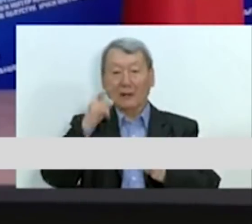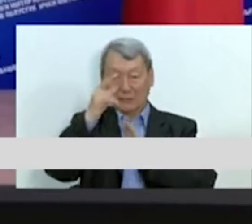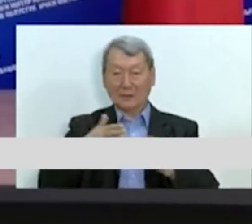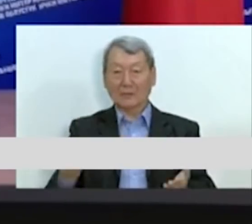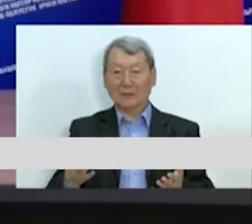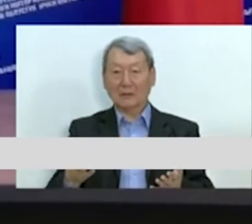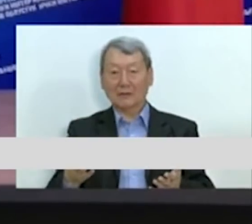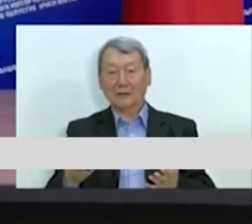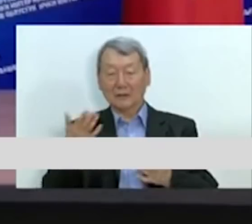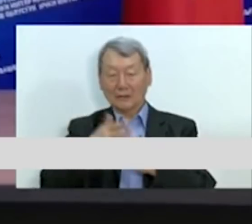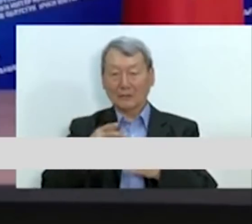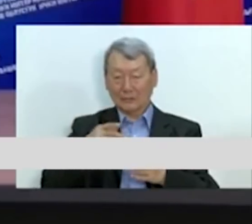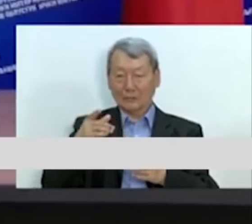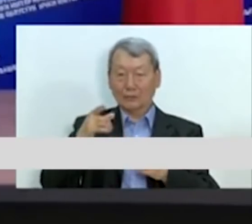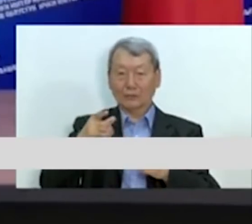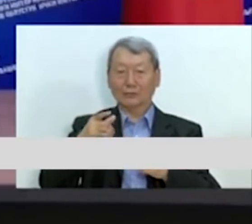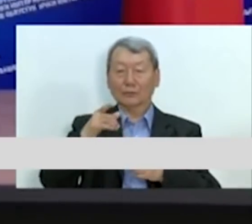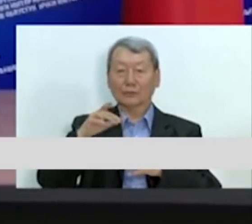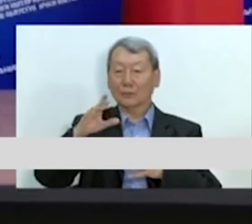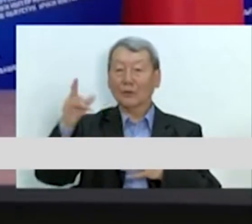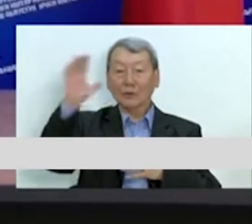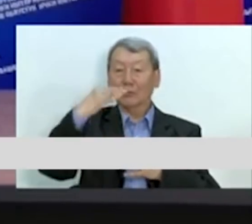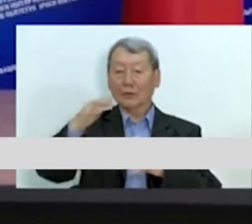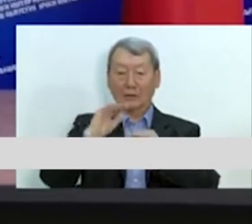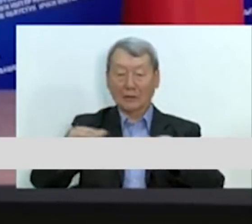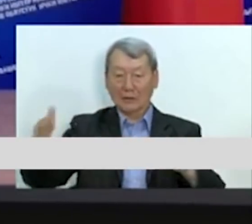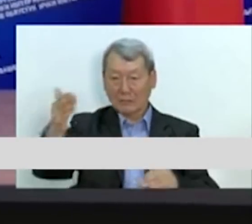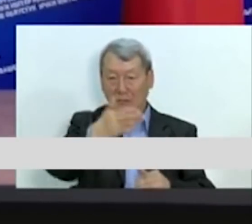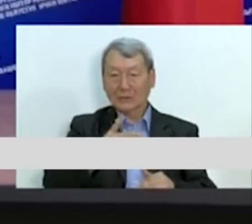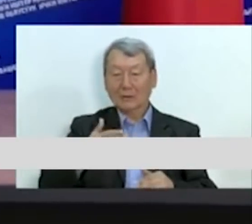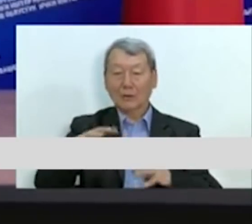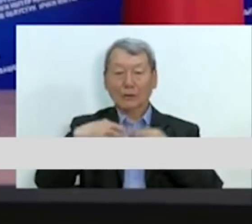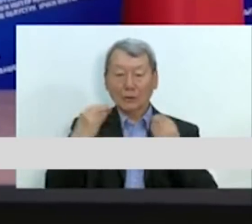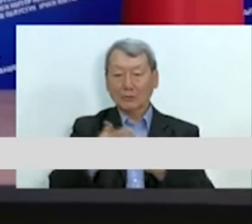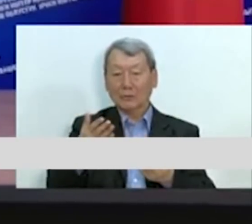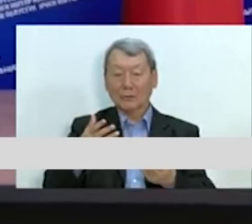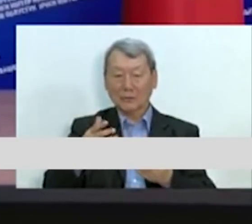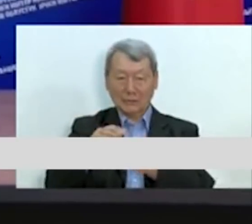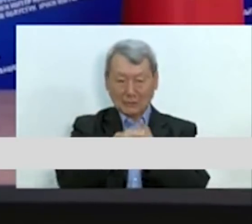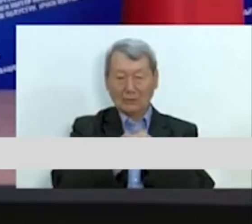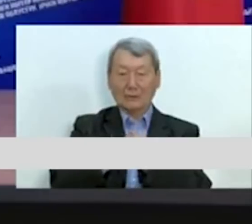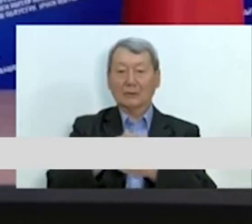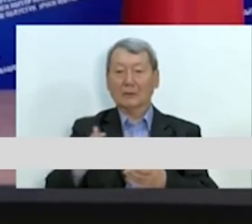келген кишилерге туура түшүндүрүп, бала бакыраң менен бол, үй бүлөң менен ынтымакта бол деп,